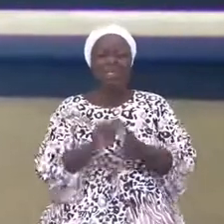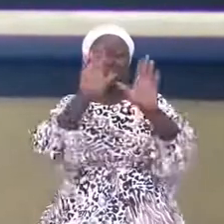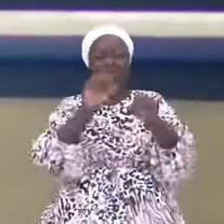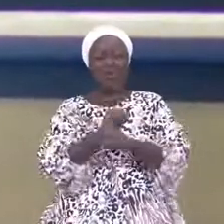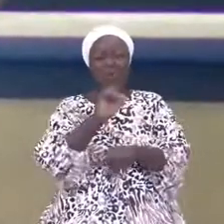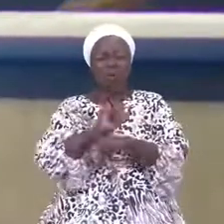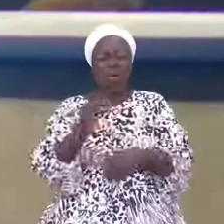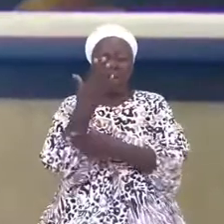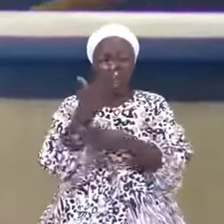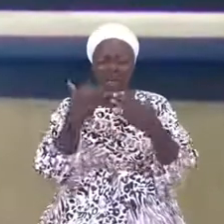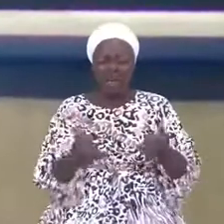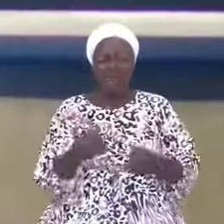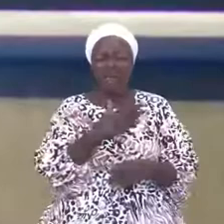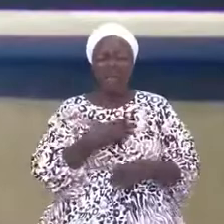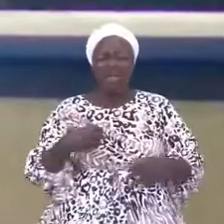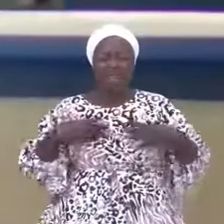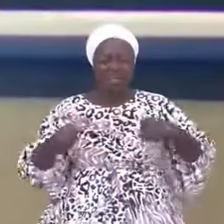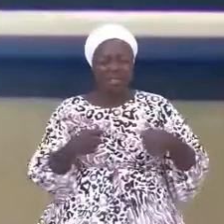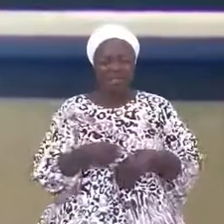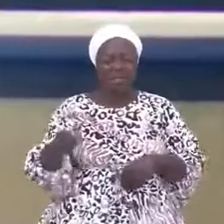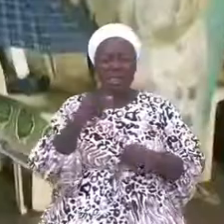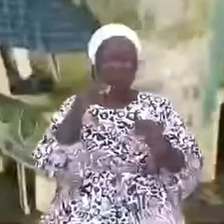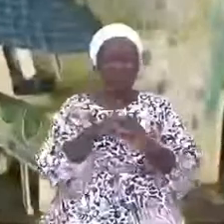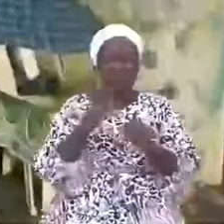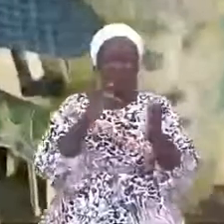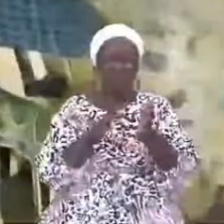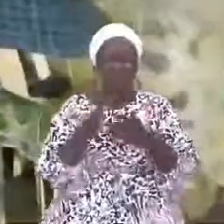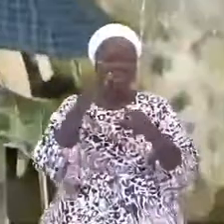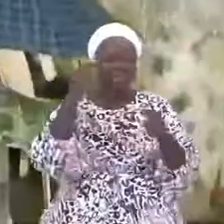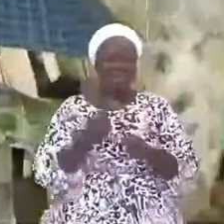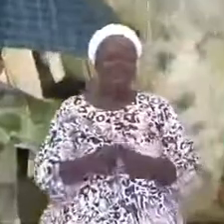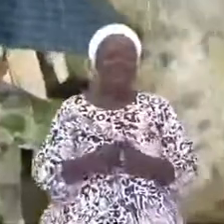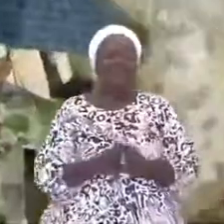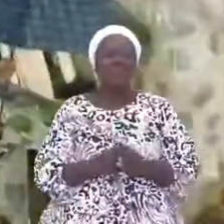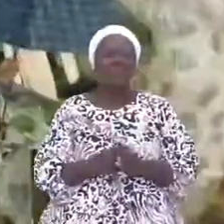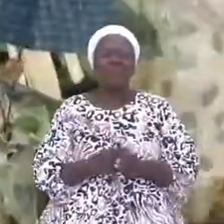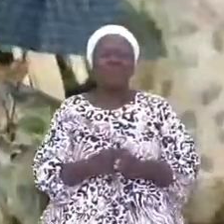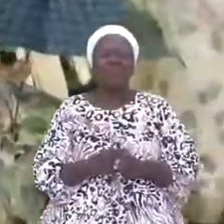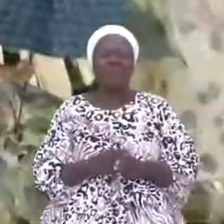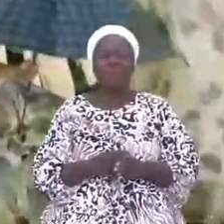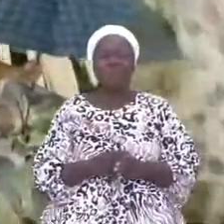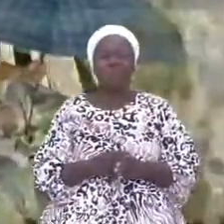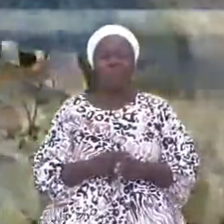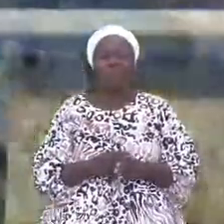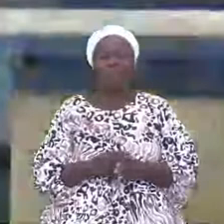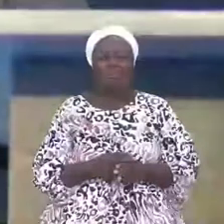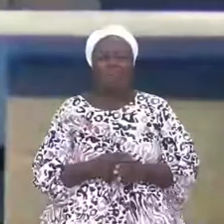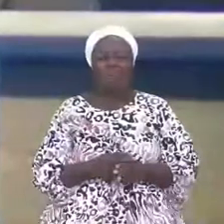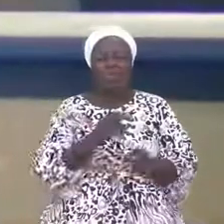ta main, étends cette main miraculeuse, guéris-les au nom de